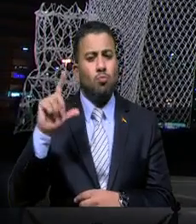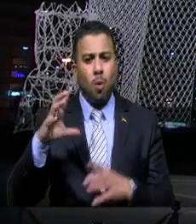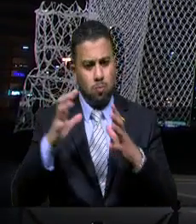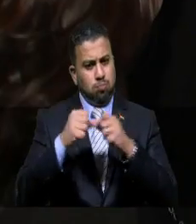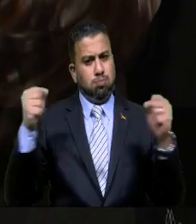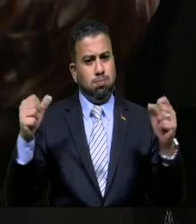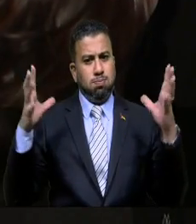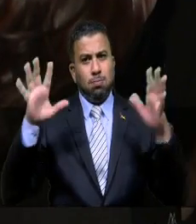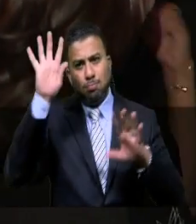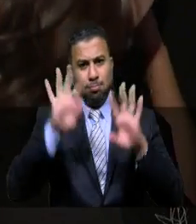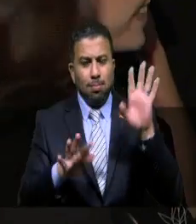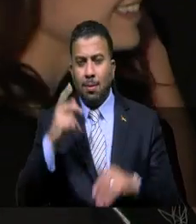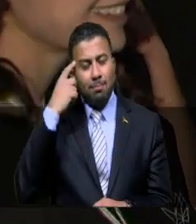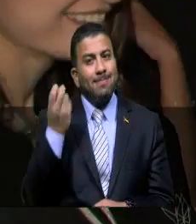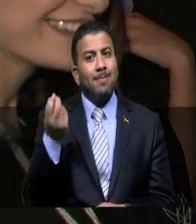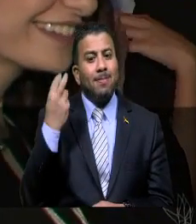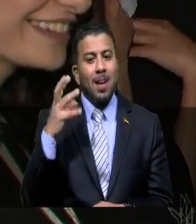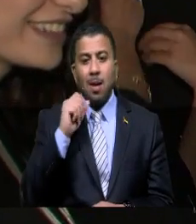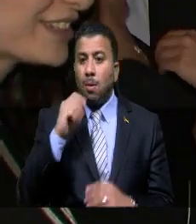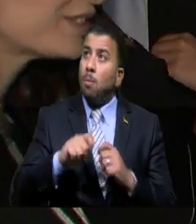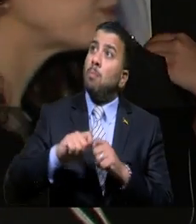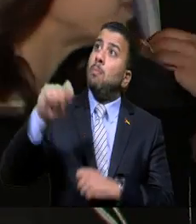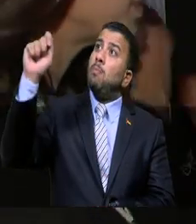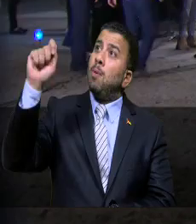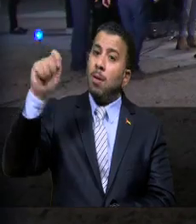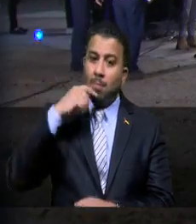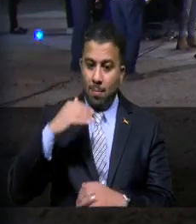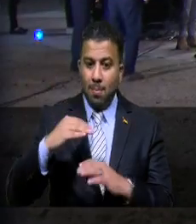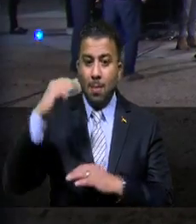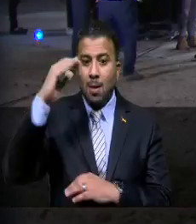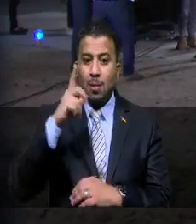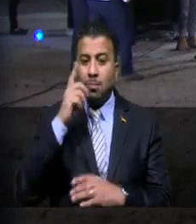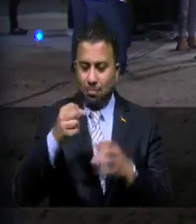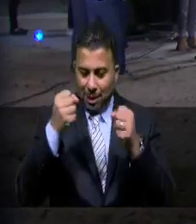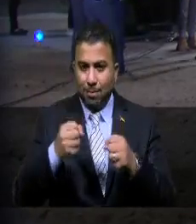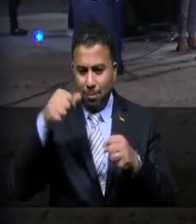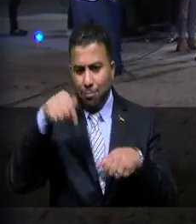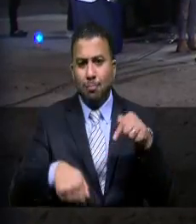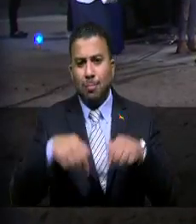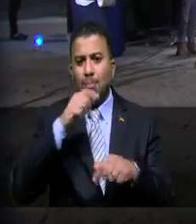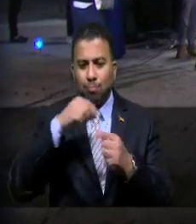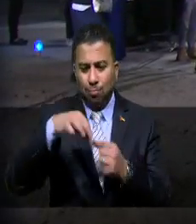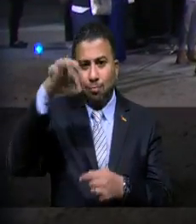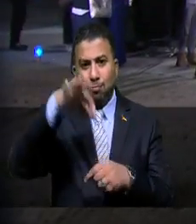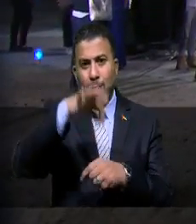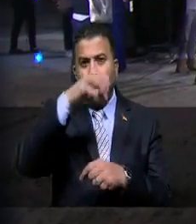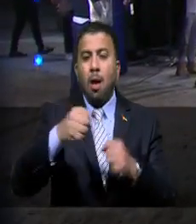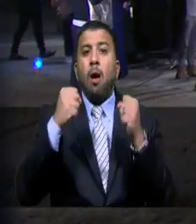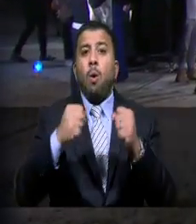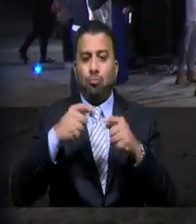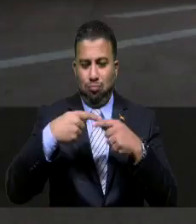بالضخامة وفكرته التي تقوم على ارتفاعه من سطح الأرض بتثبيته على خيوط قوية